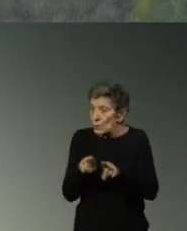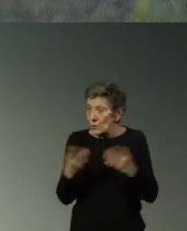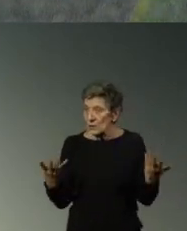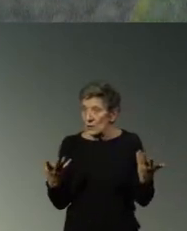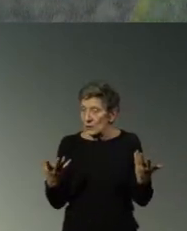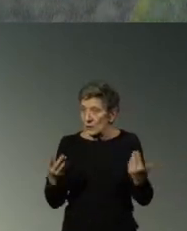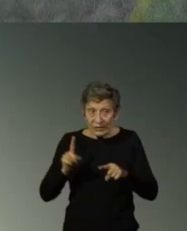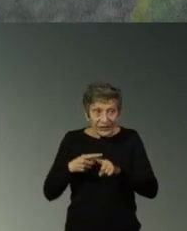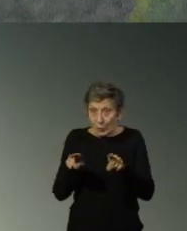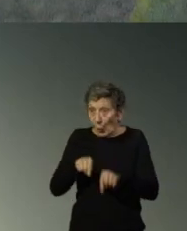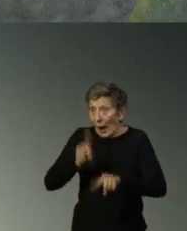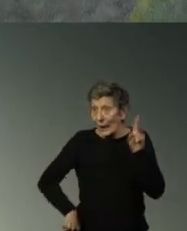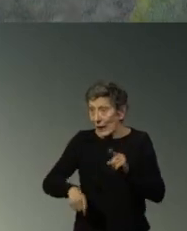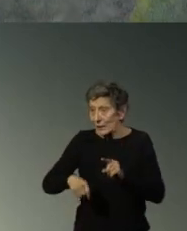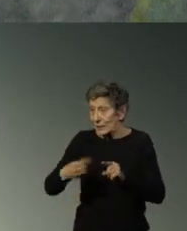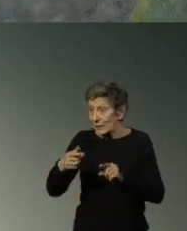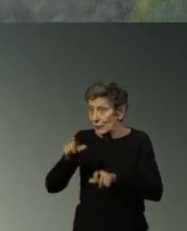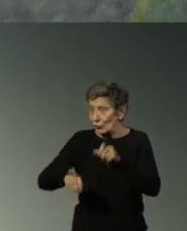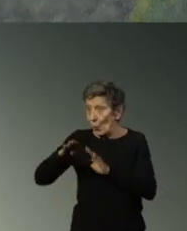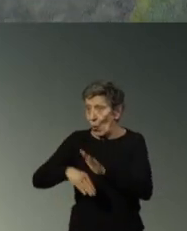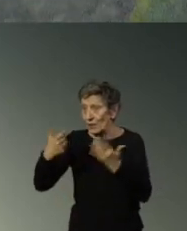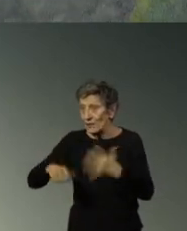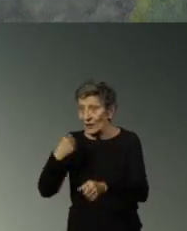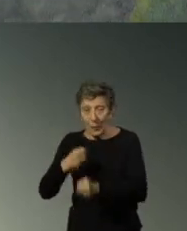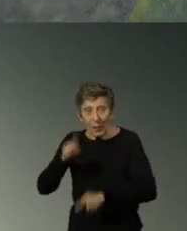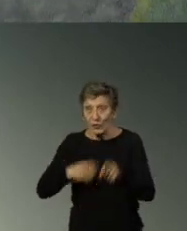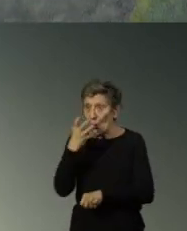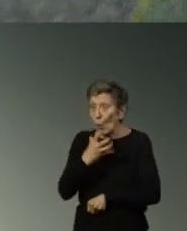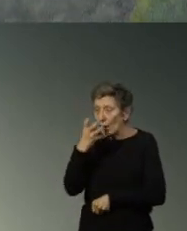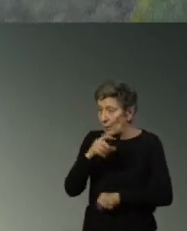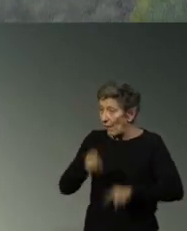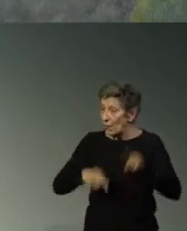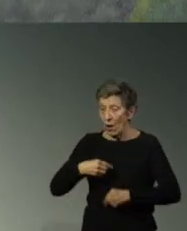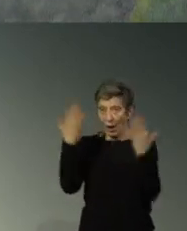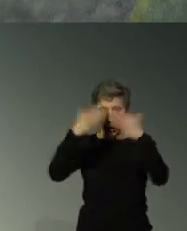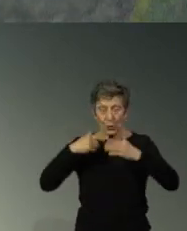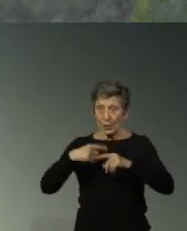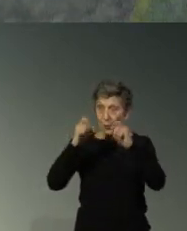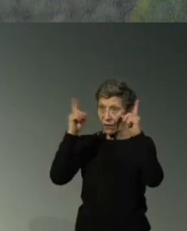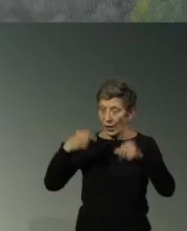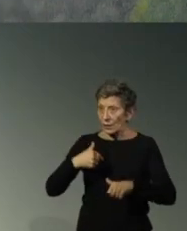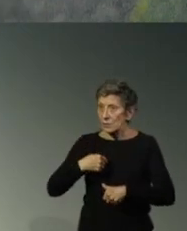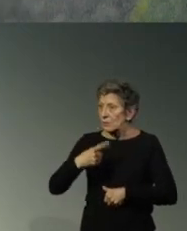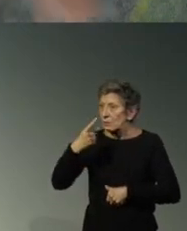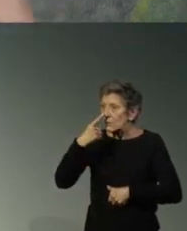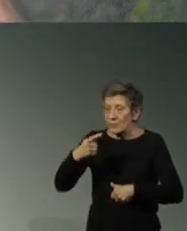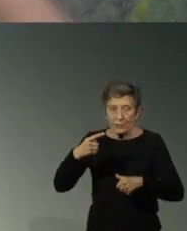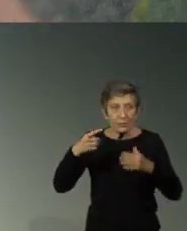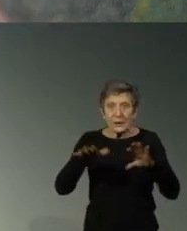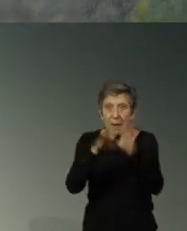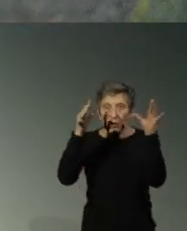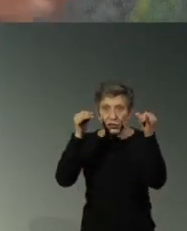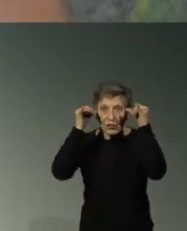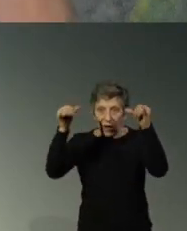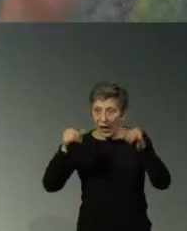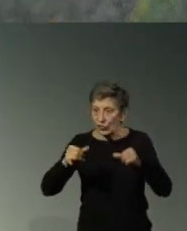de 16 ans, quoi, c'est horrible. Moi, quelquefois, je me réveille la nuit, j'ai l'image d'une vache qui est emportée par la patte et puis